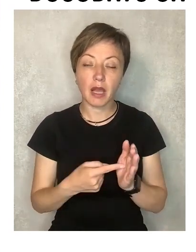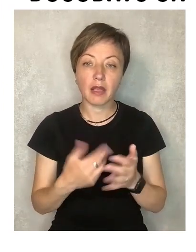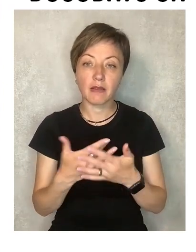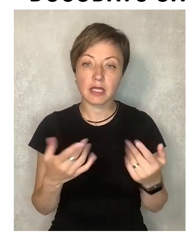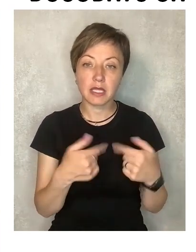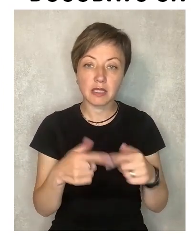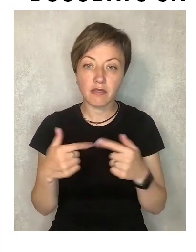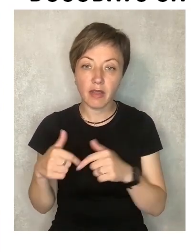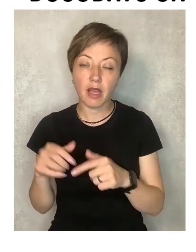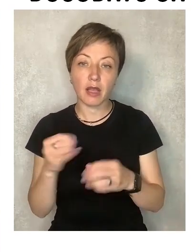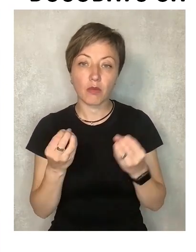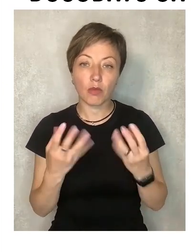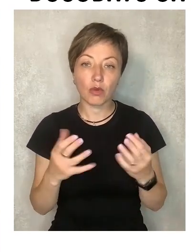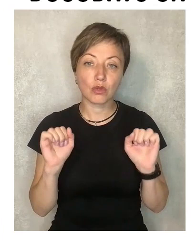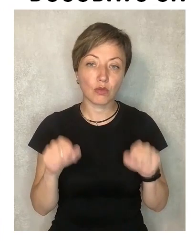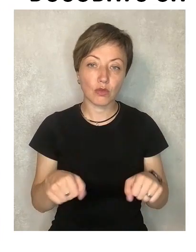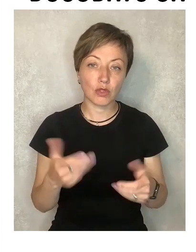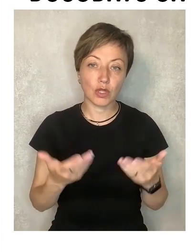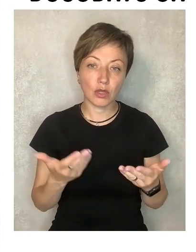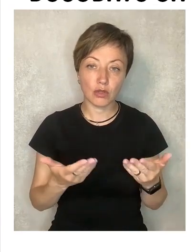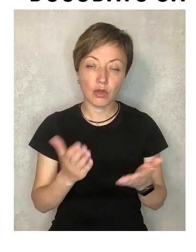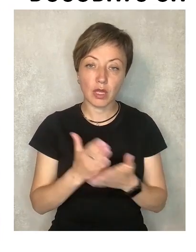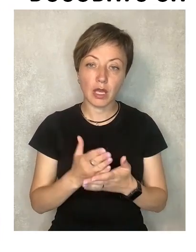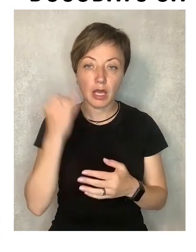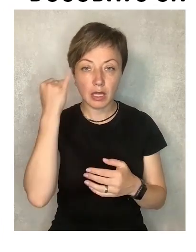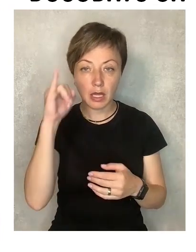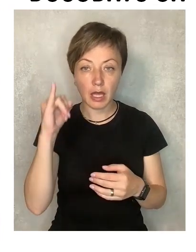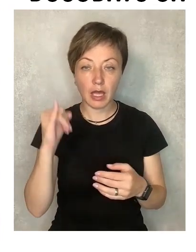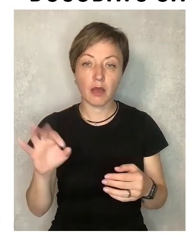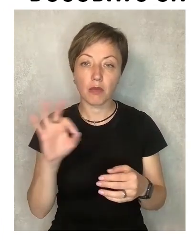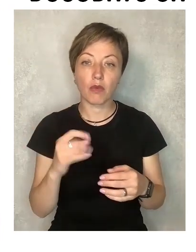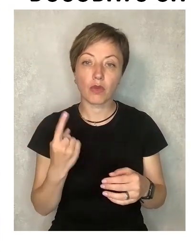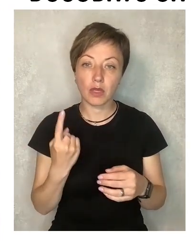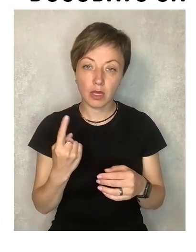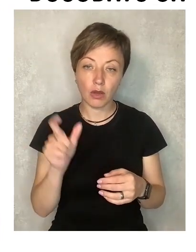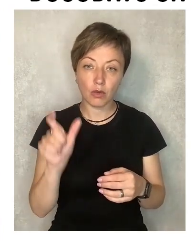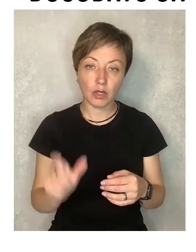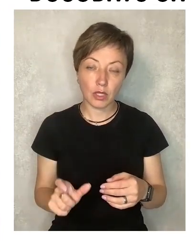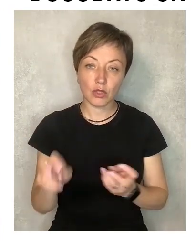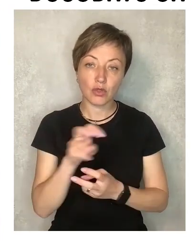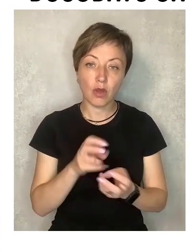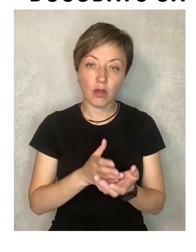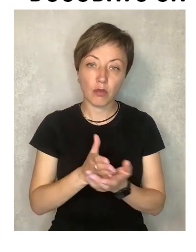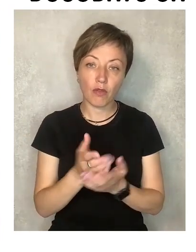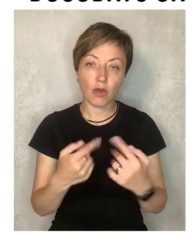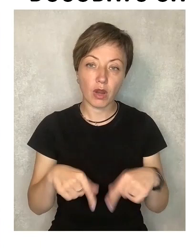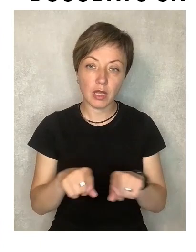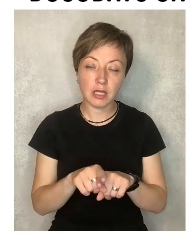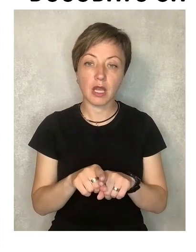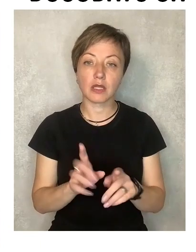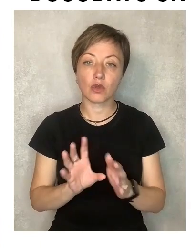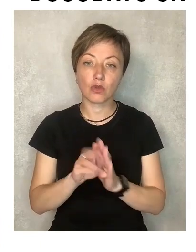І просто можна, якщо є якась ідея просто в однієї людини, ти шукаєш профільну організацію, до неї долучаєшся